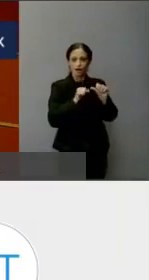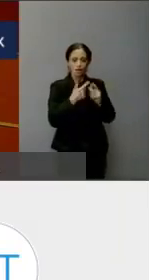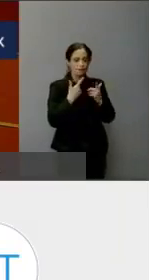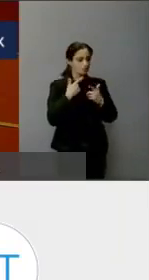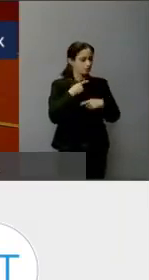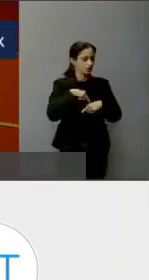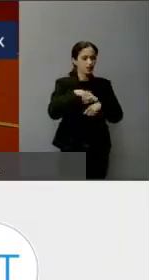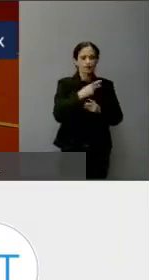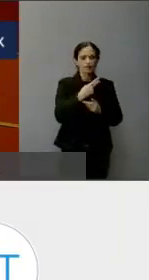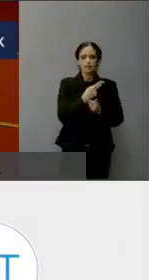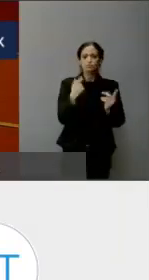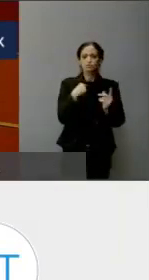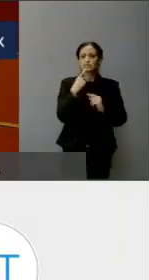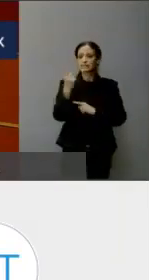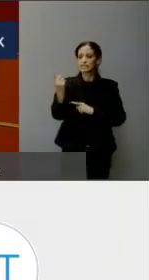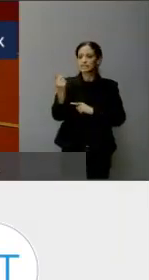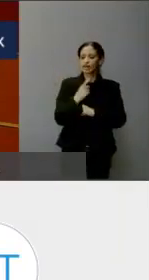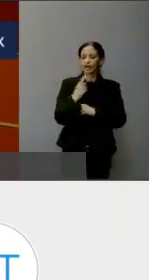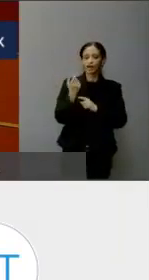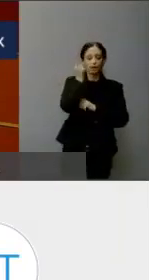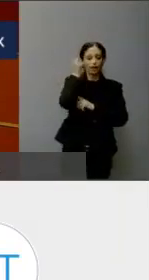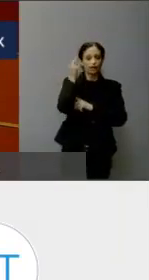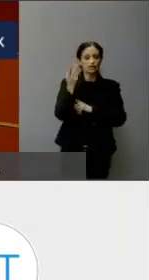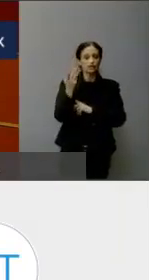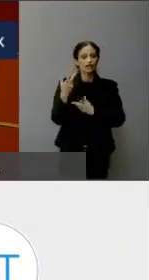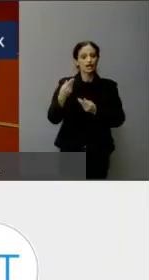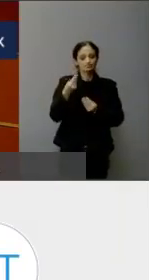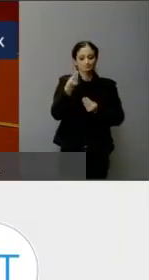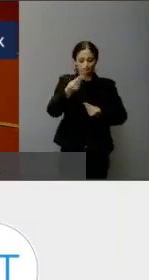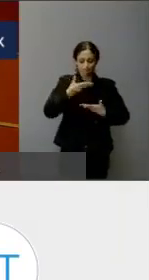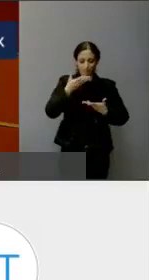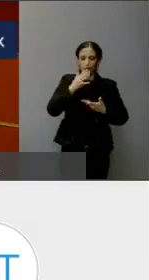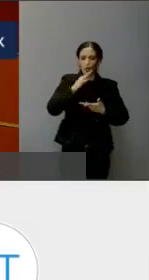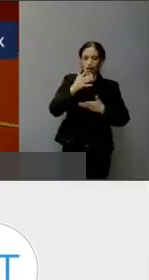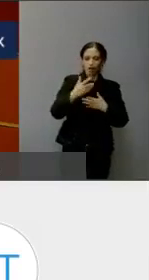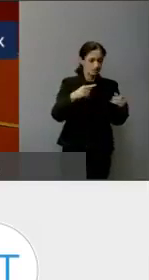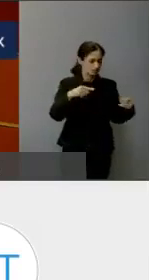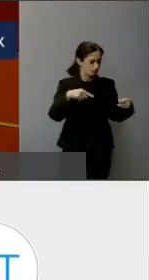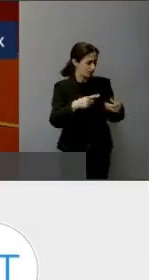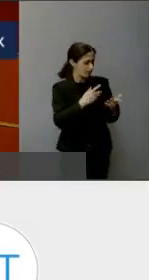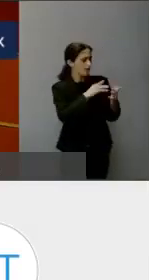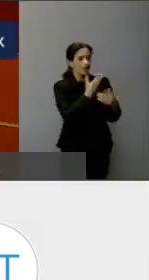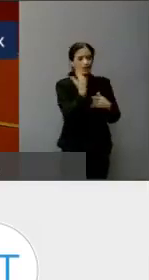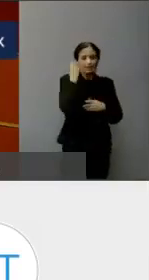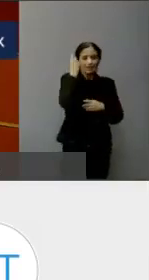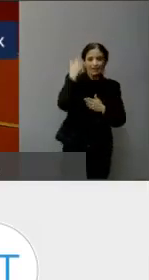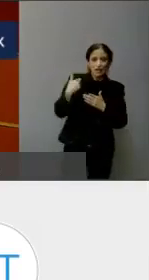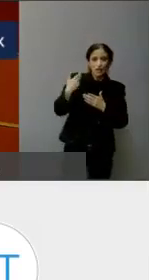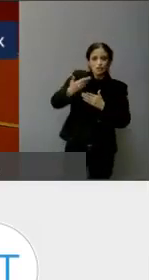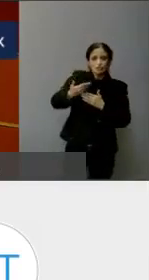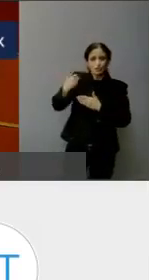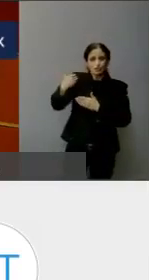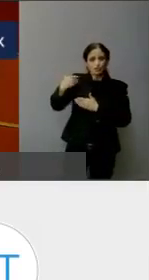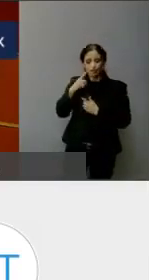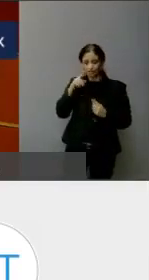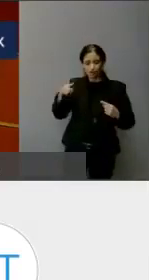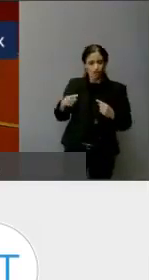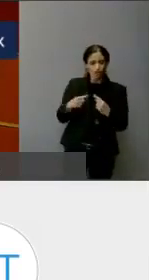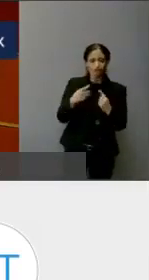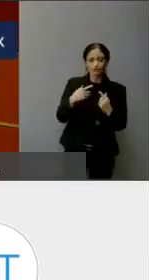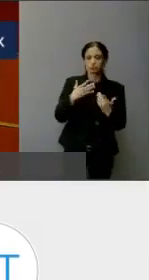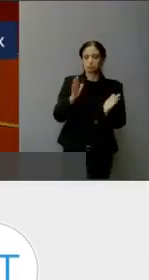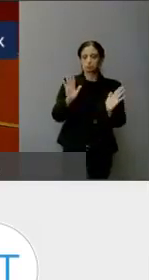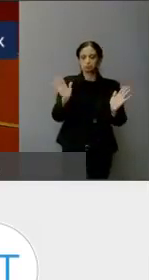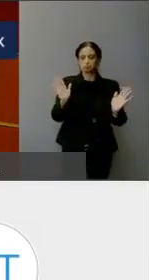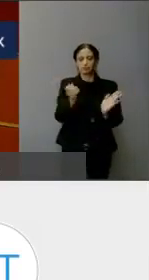ciascuno che ci porta una qualche idea un pezzettino che confligge con quell'altra che si ha è che sia i supermercati